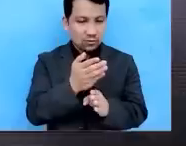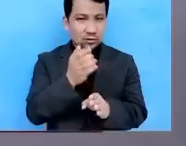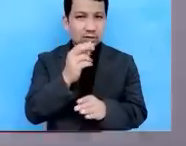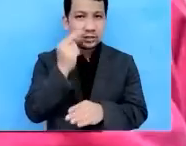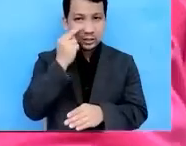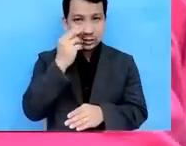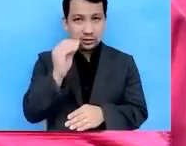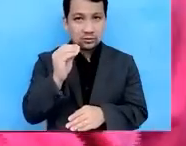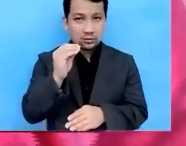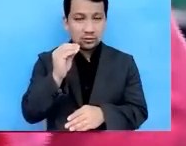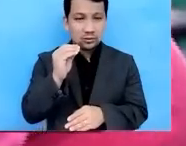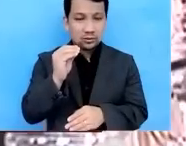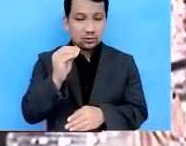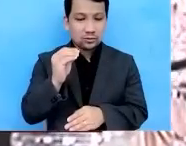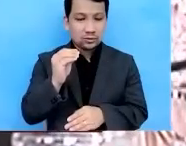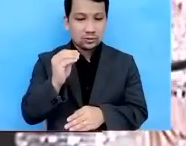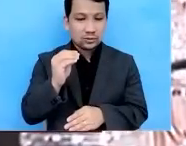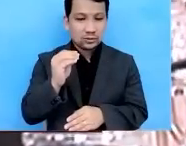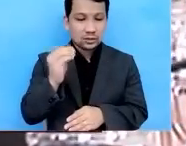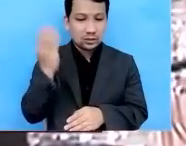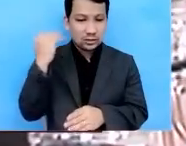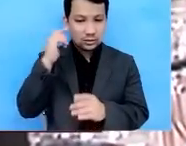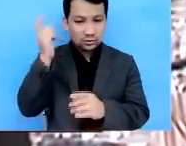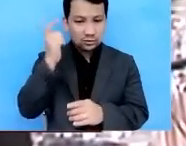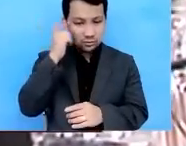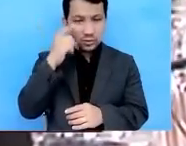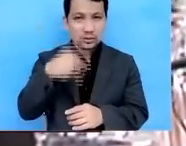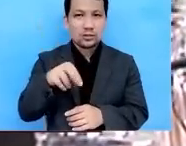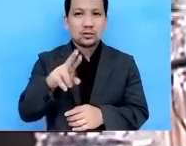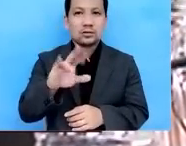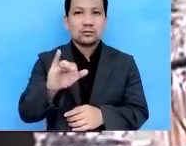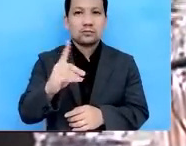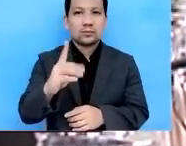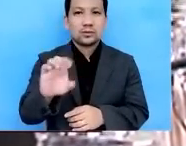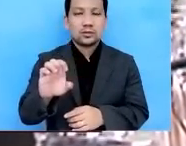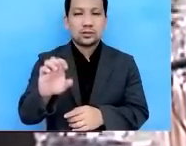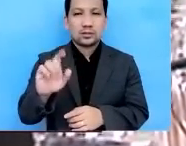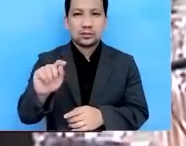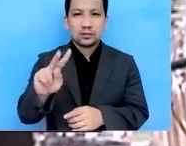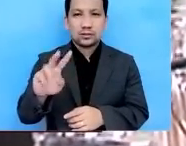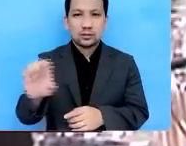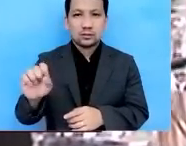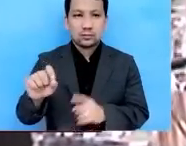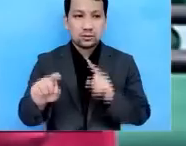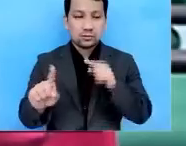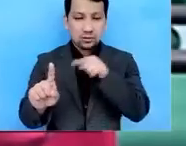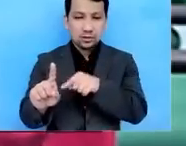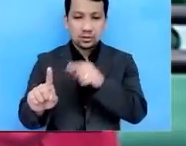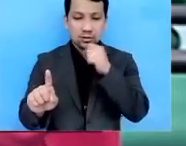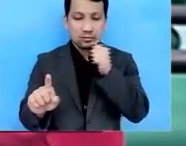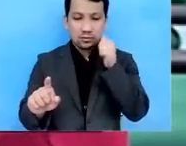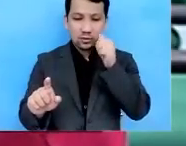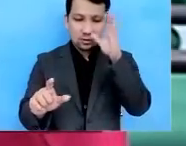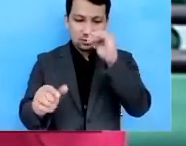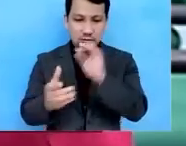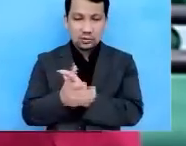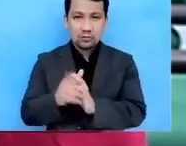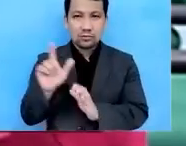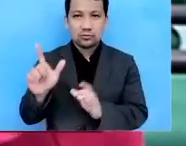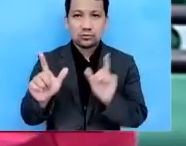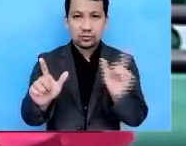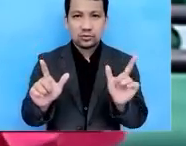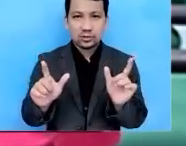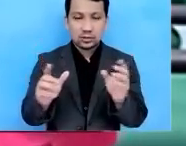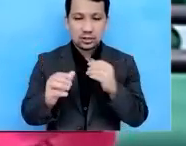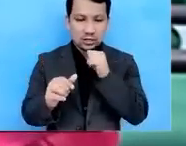Oriental Governor Pride Henry Tebes. Tinumpronta niya raw si Pride at tinanong kung siya ba ang pumaslang sa asawa noong 2020. Pero